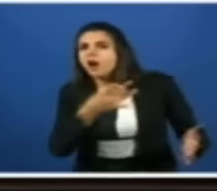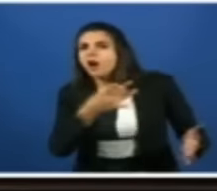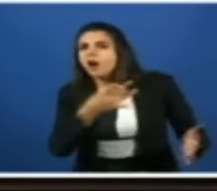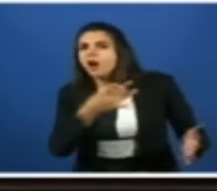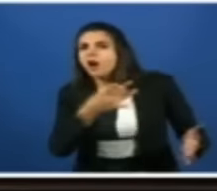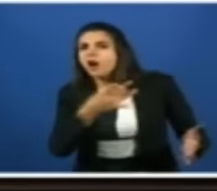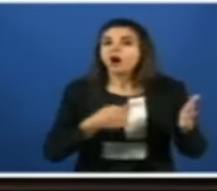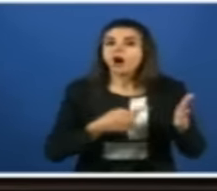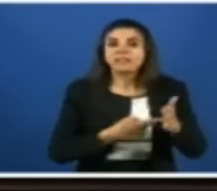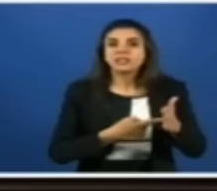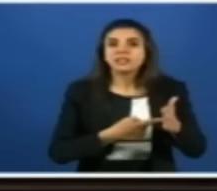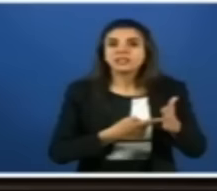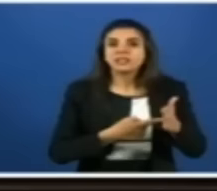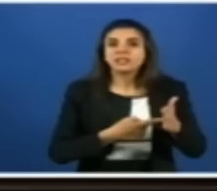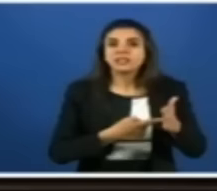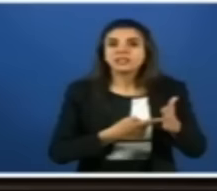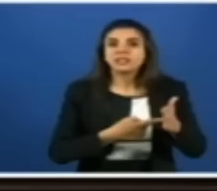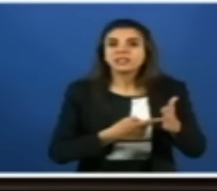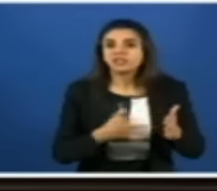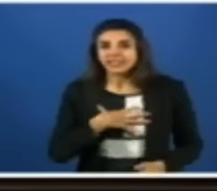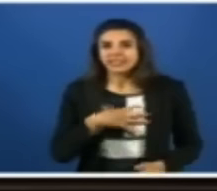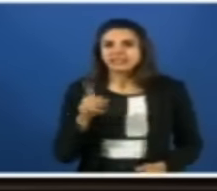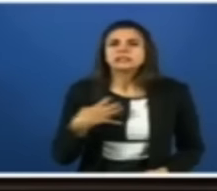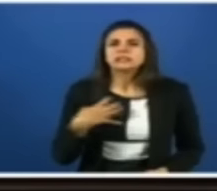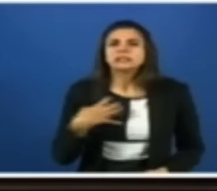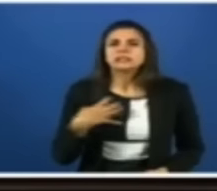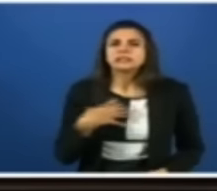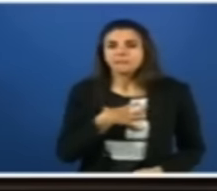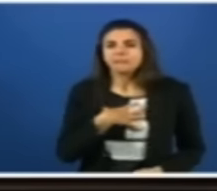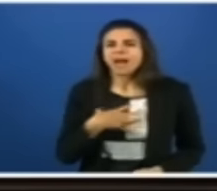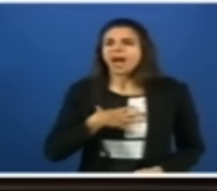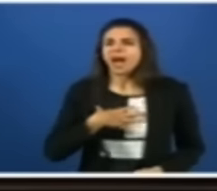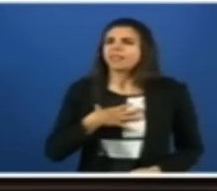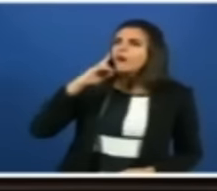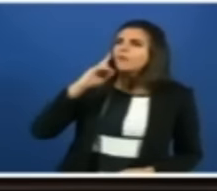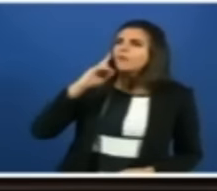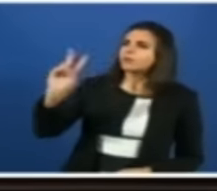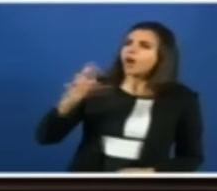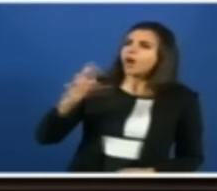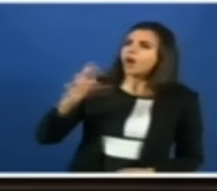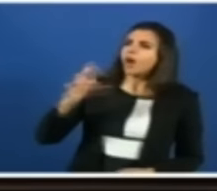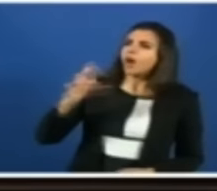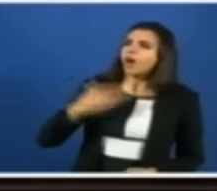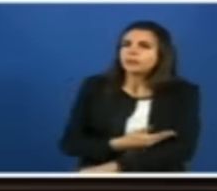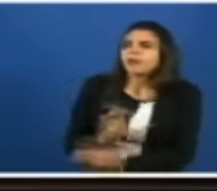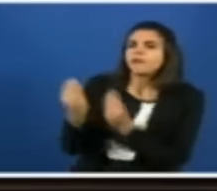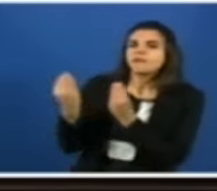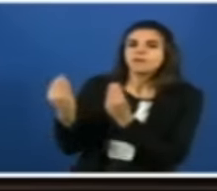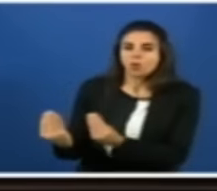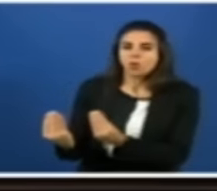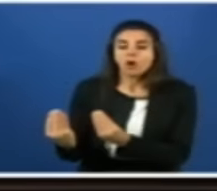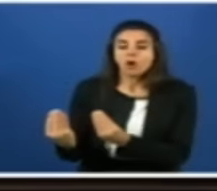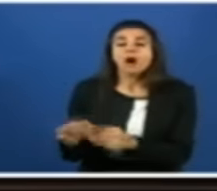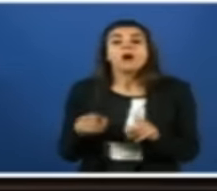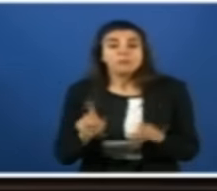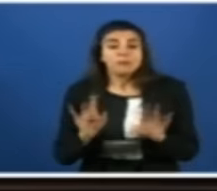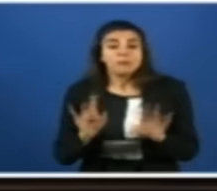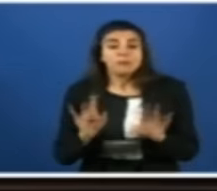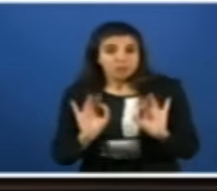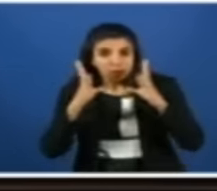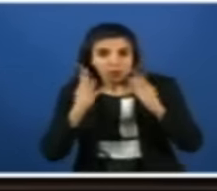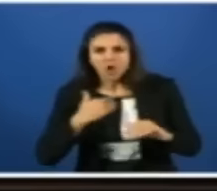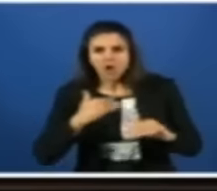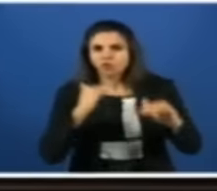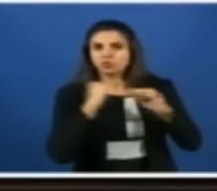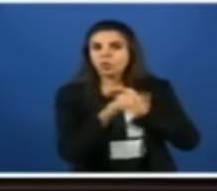amaca kendi sahiplerine, kendi efendilerine hizmet ediyorlar. İşte bu